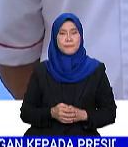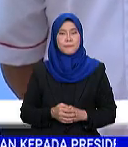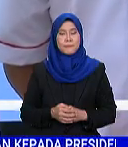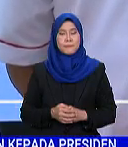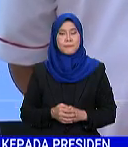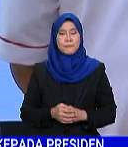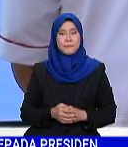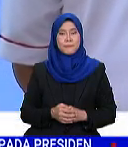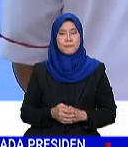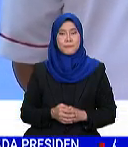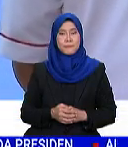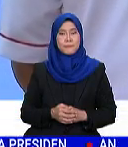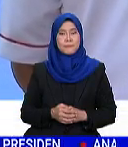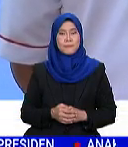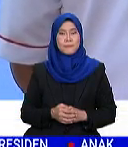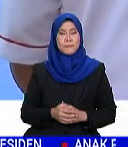menyediakan